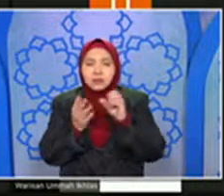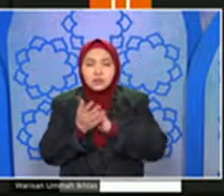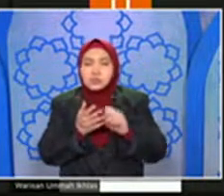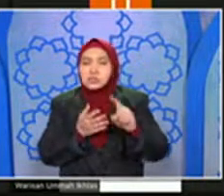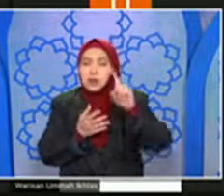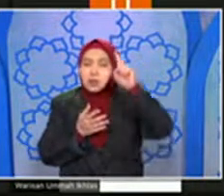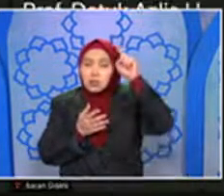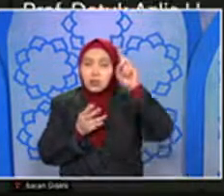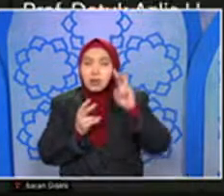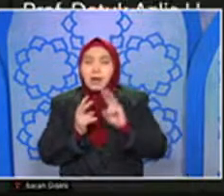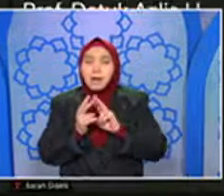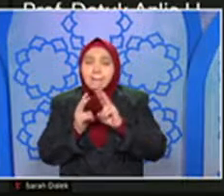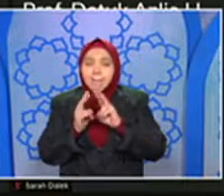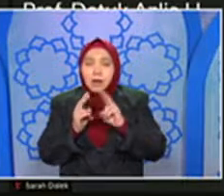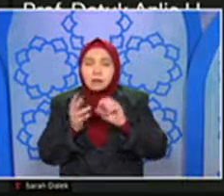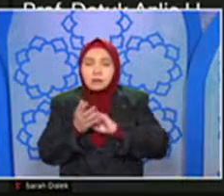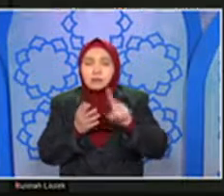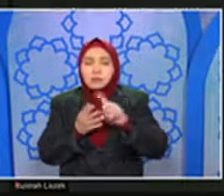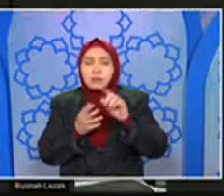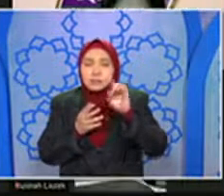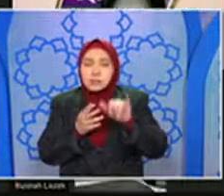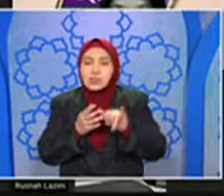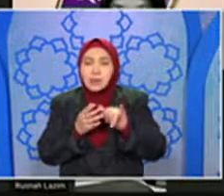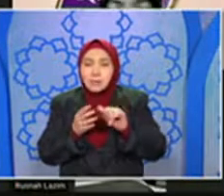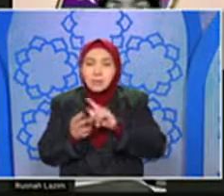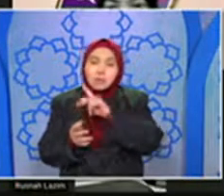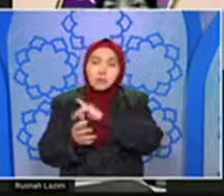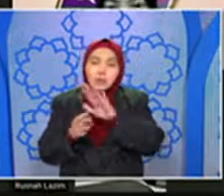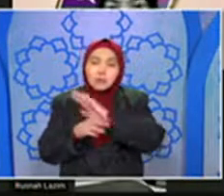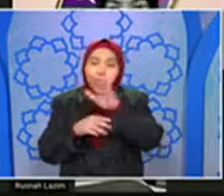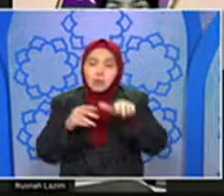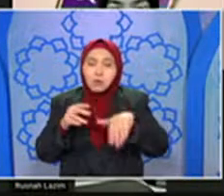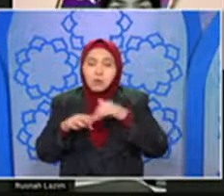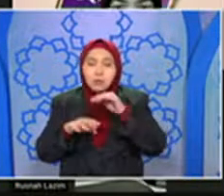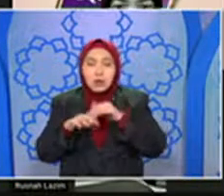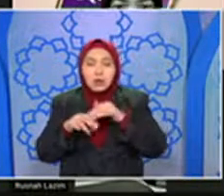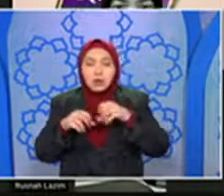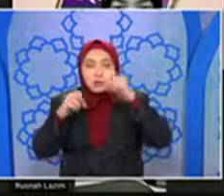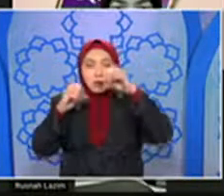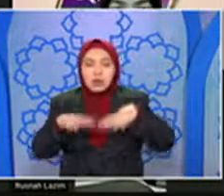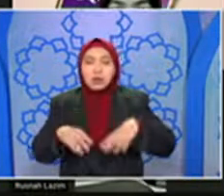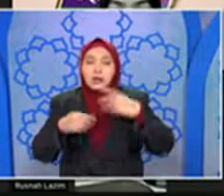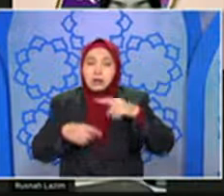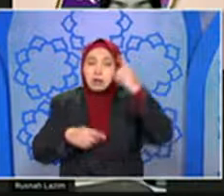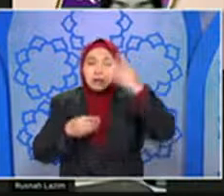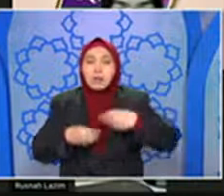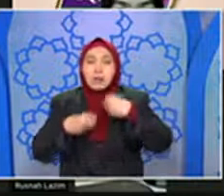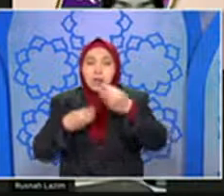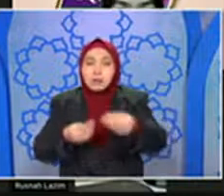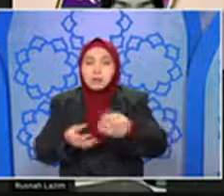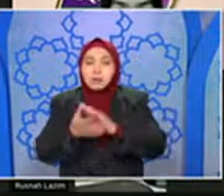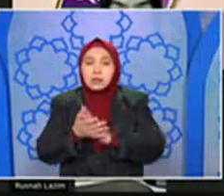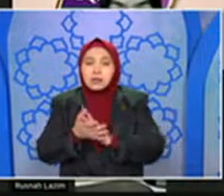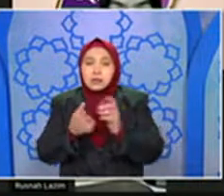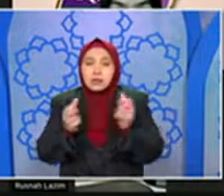لله حمدا كثيرا طيبا مباركا فيه برحمتك